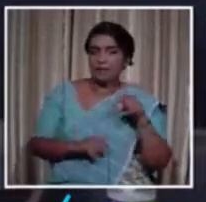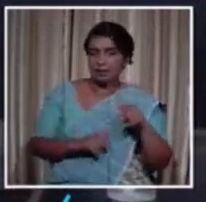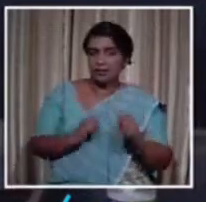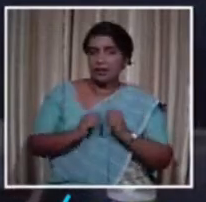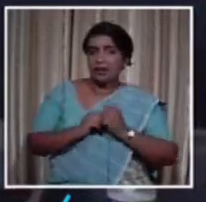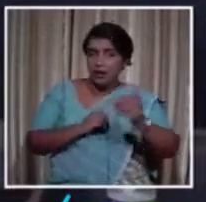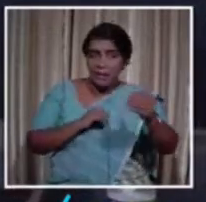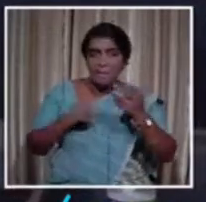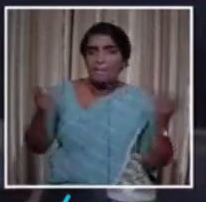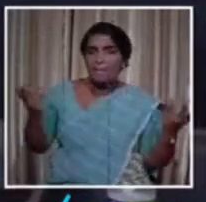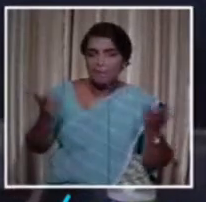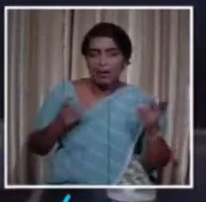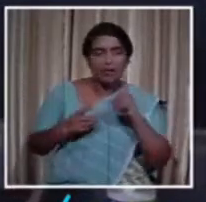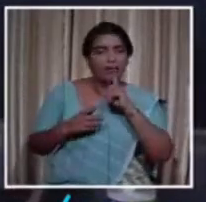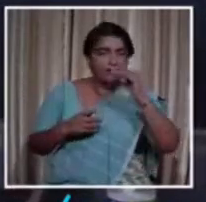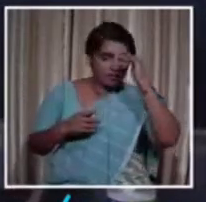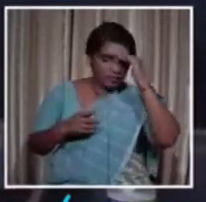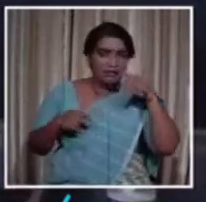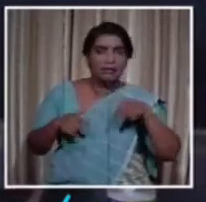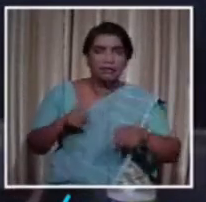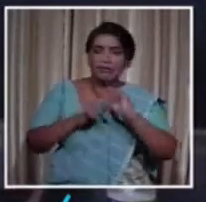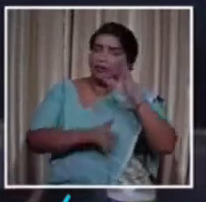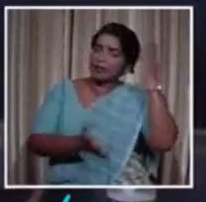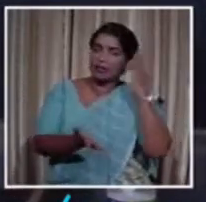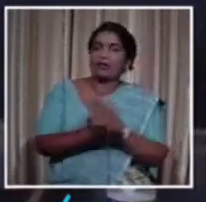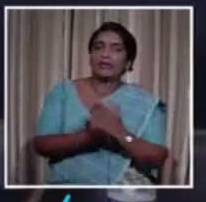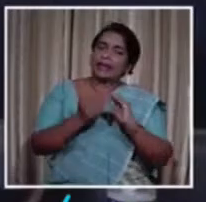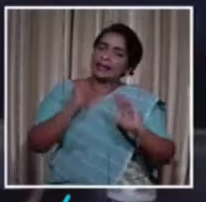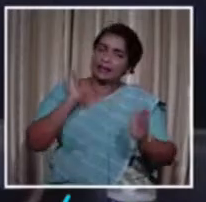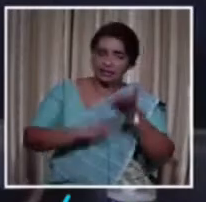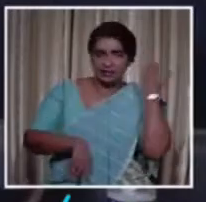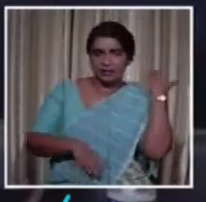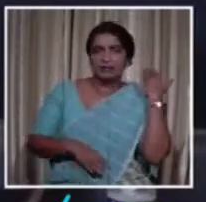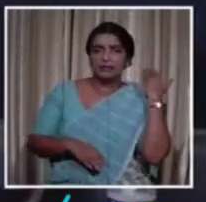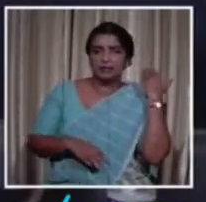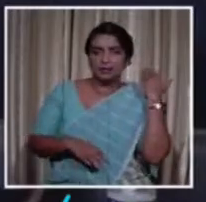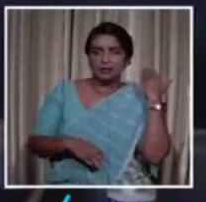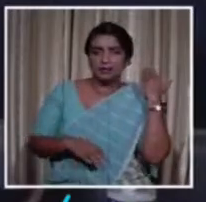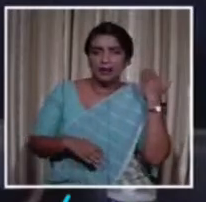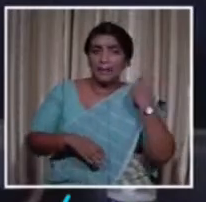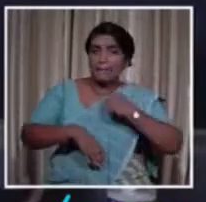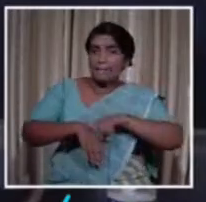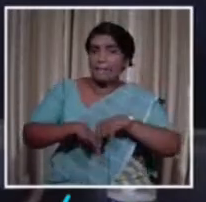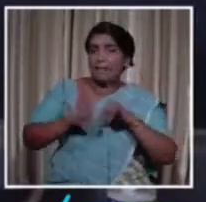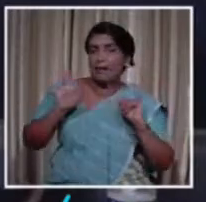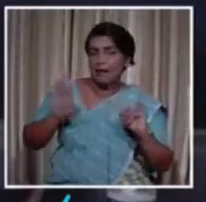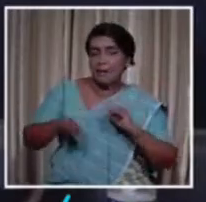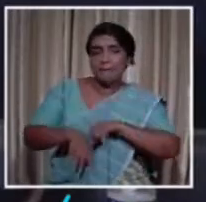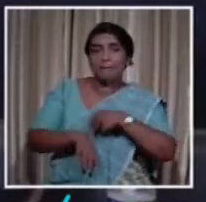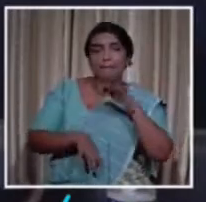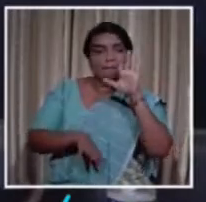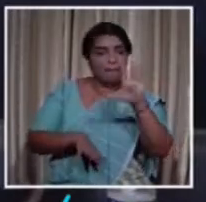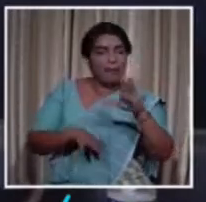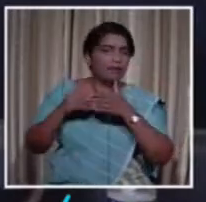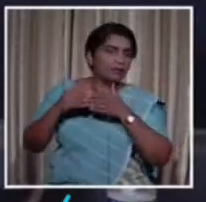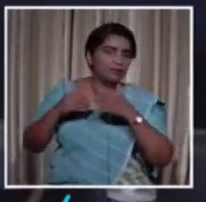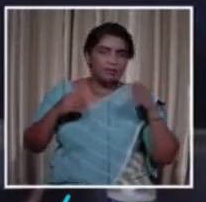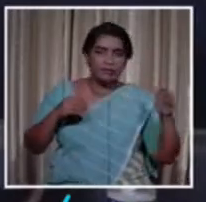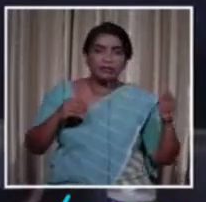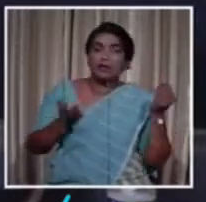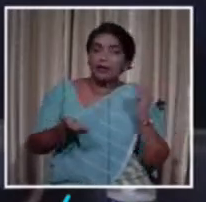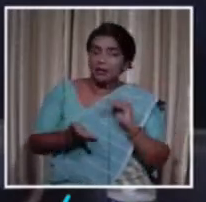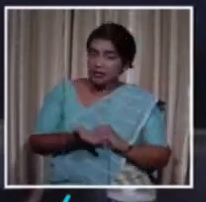ගෙනියන්න බැරි නම් කතානායකතුමා මේ සභාව නවත්තලා අපි ගෙදර යමු ආපහු පෑ 6ක් පෑ 5ක් මෙතන ඉඳලා